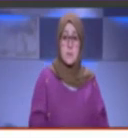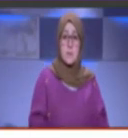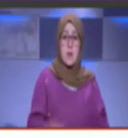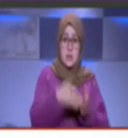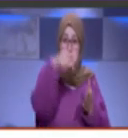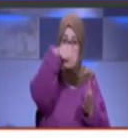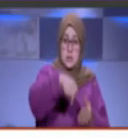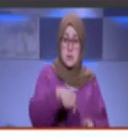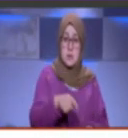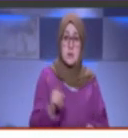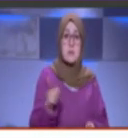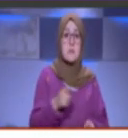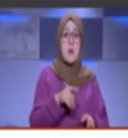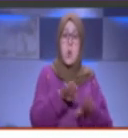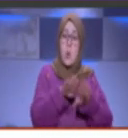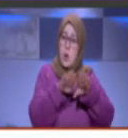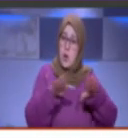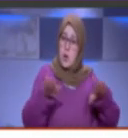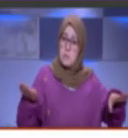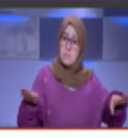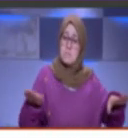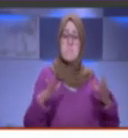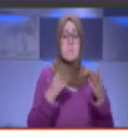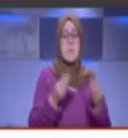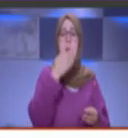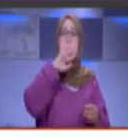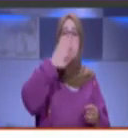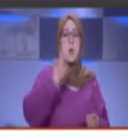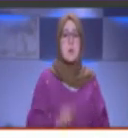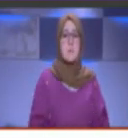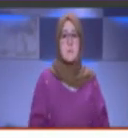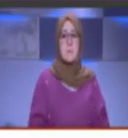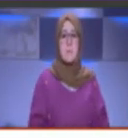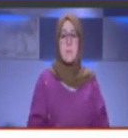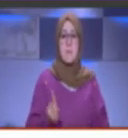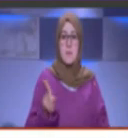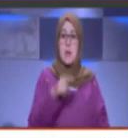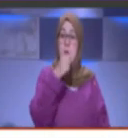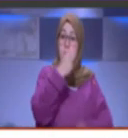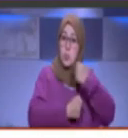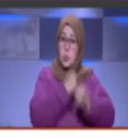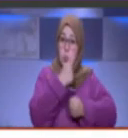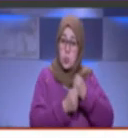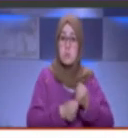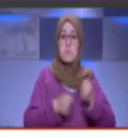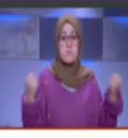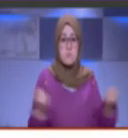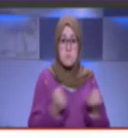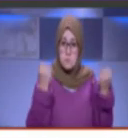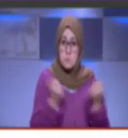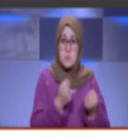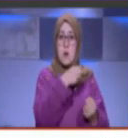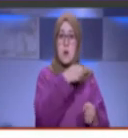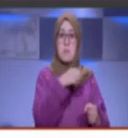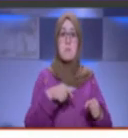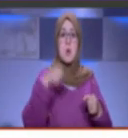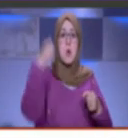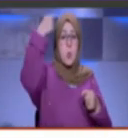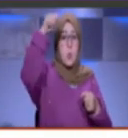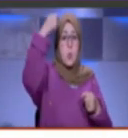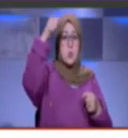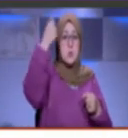حتى الآن الأمور تحت السيطرة، وهنا طبعا جهد وزارة الصحة والإعلام معها